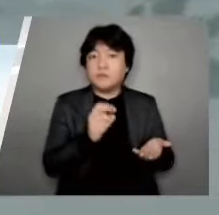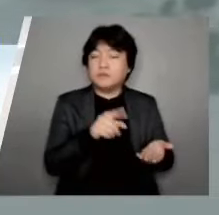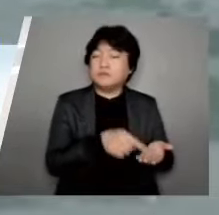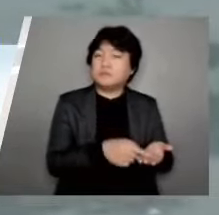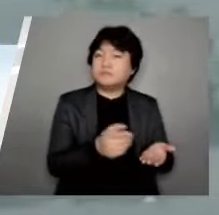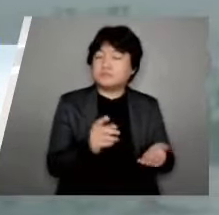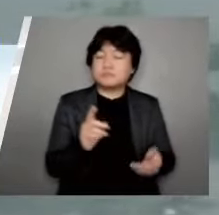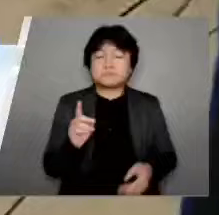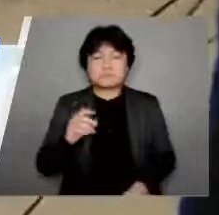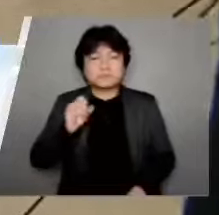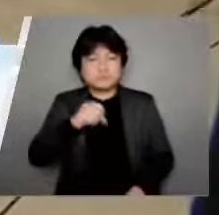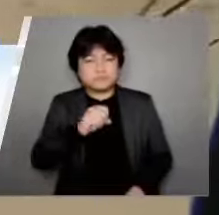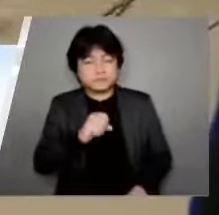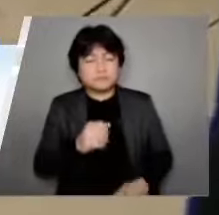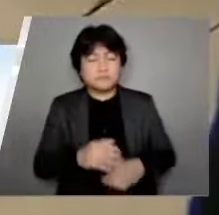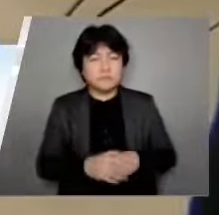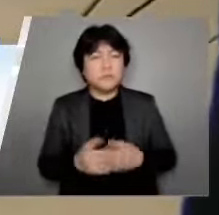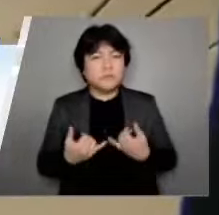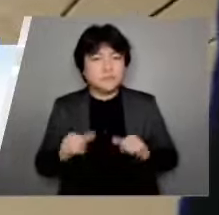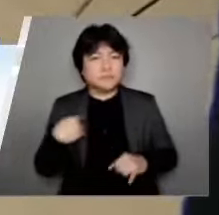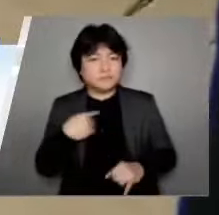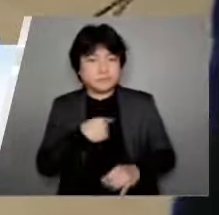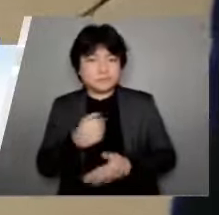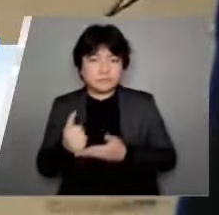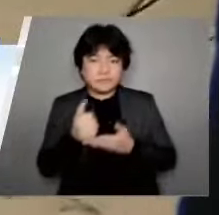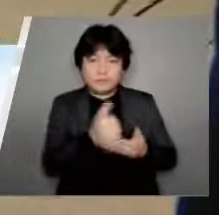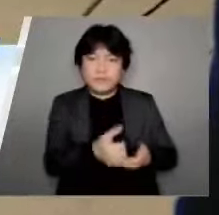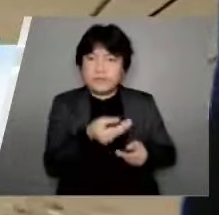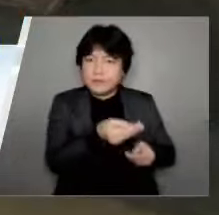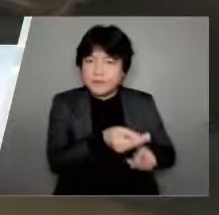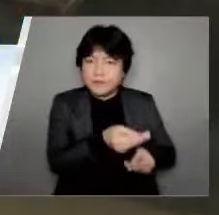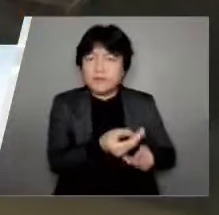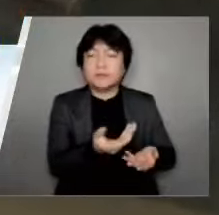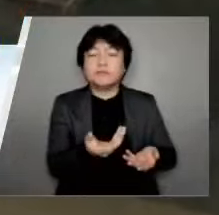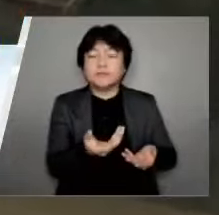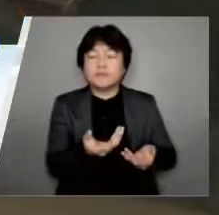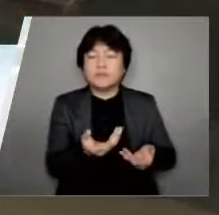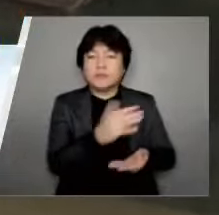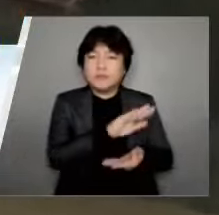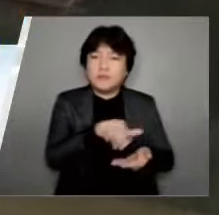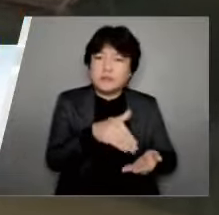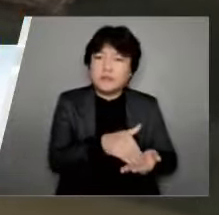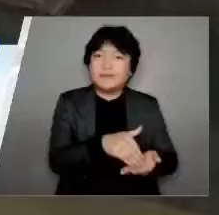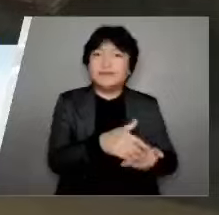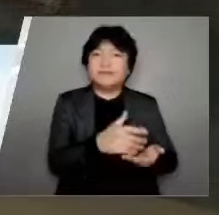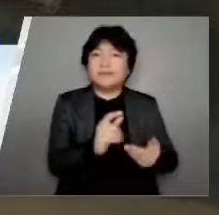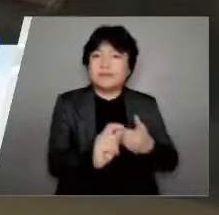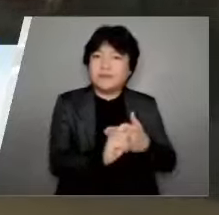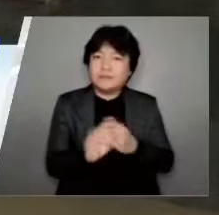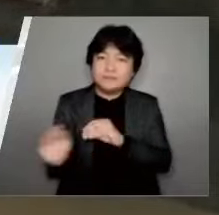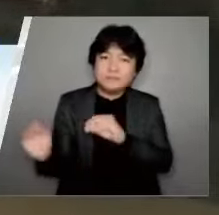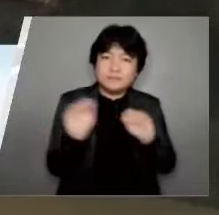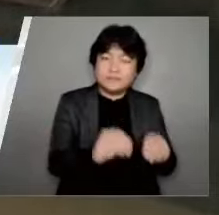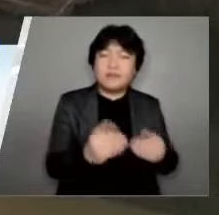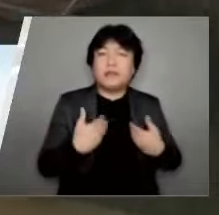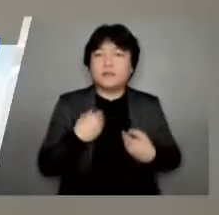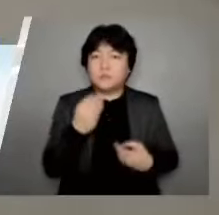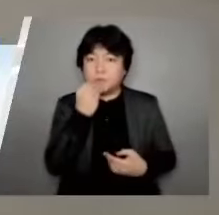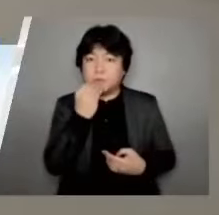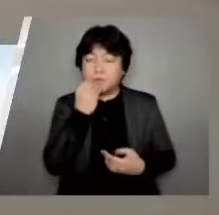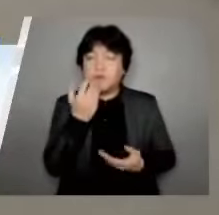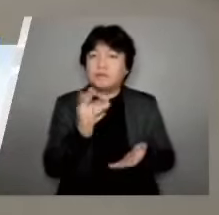ang dala ng mga pangangailangan sa ating mga kalalawigan sa mga evacuation centers, pagkain,